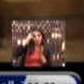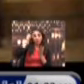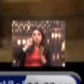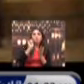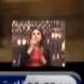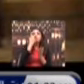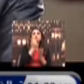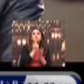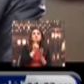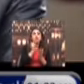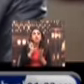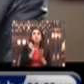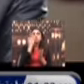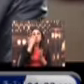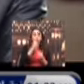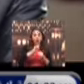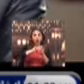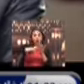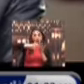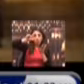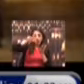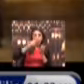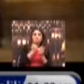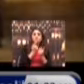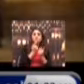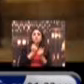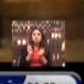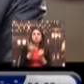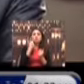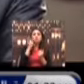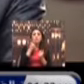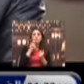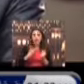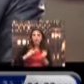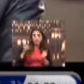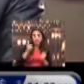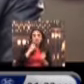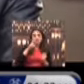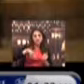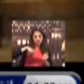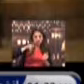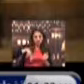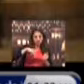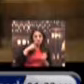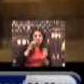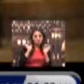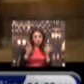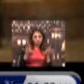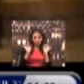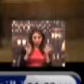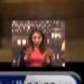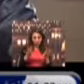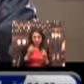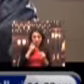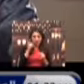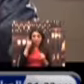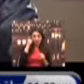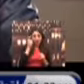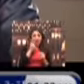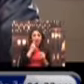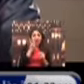ثواني. عظيم. عن طريق الشركة المختصة. انا عندك كم سنة؟ انا عندي 18. ما شاء الله. وبتختلف عليك كم سنة دلوقتي؟